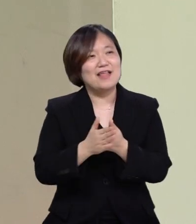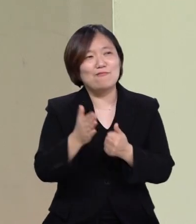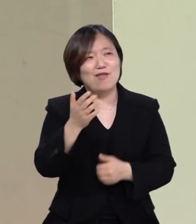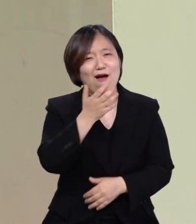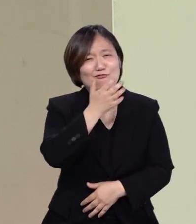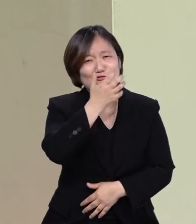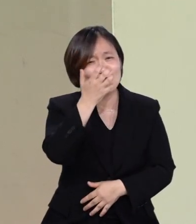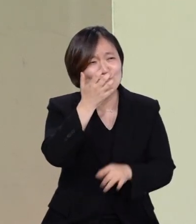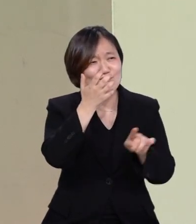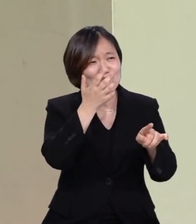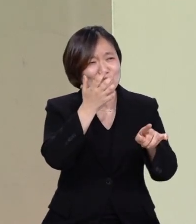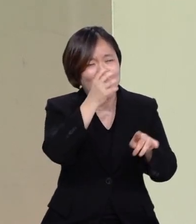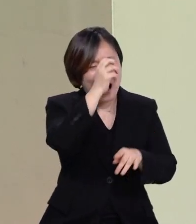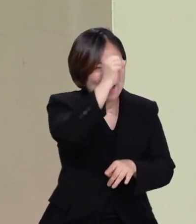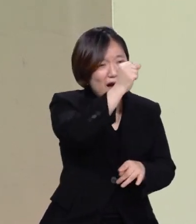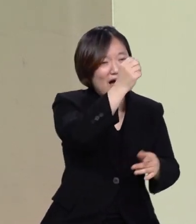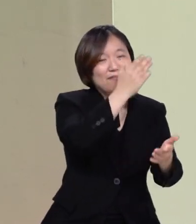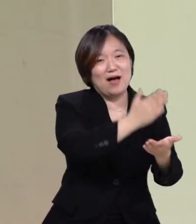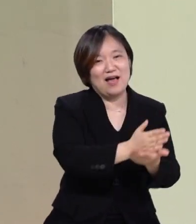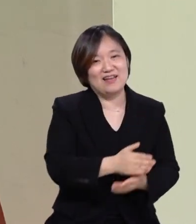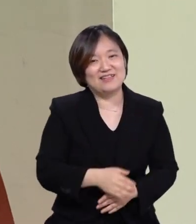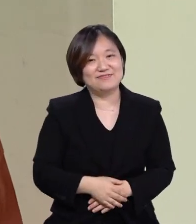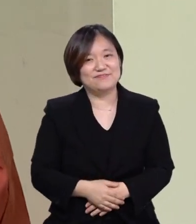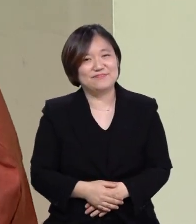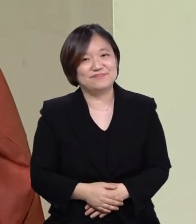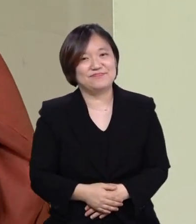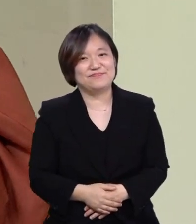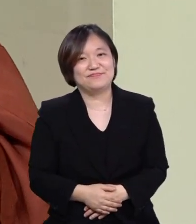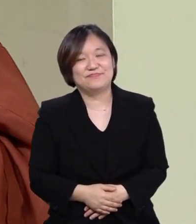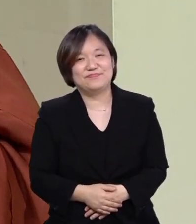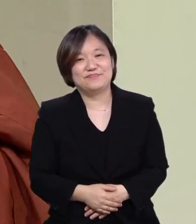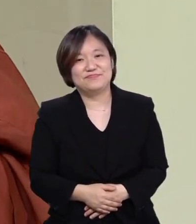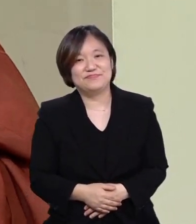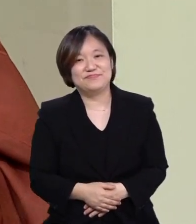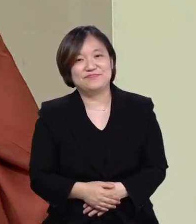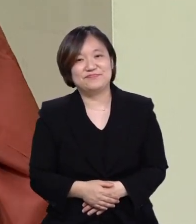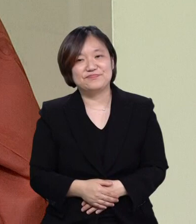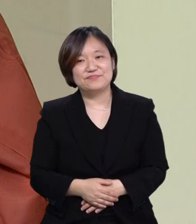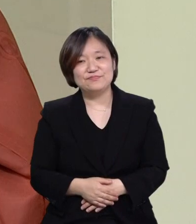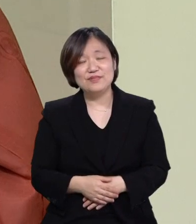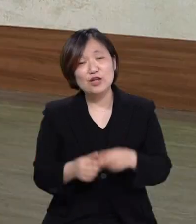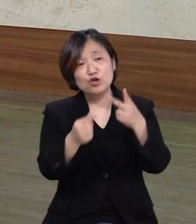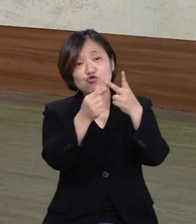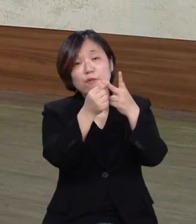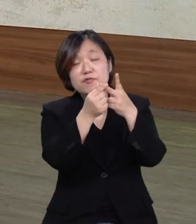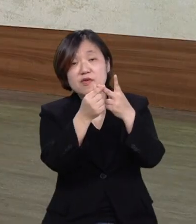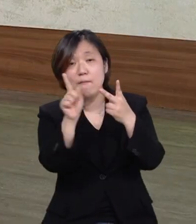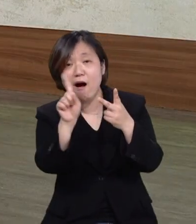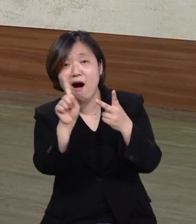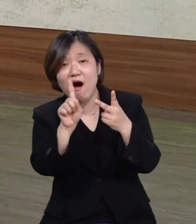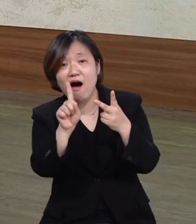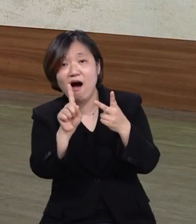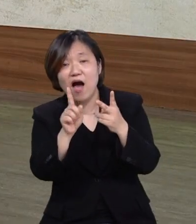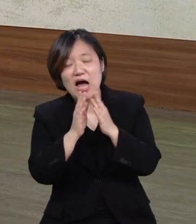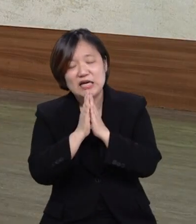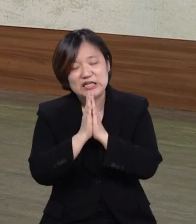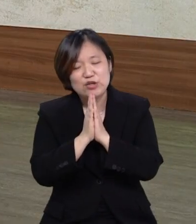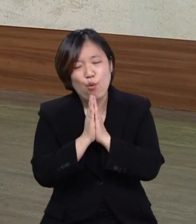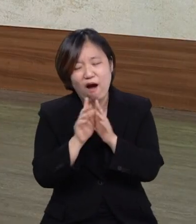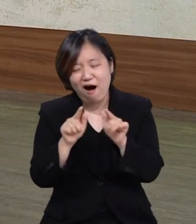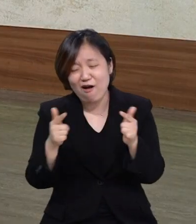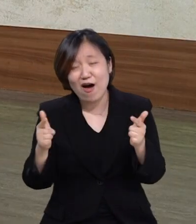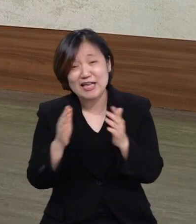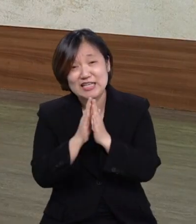집착하실 필요가 없어요 그리고 두 번째는 어떤 기도를 하든 결국 하나로